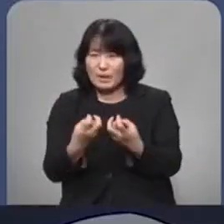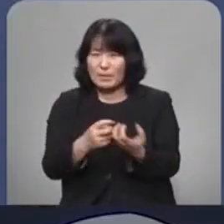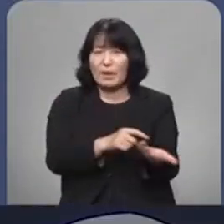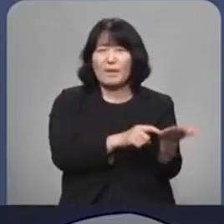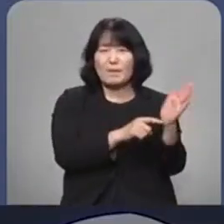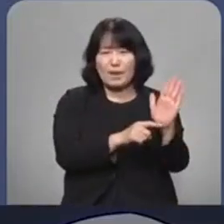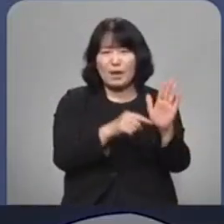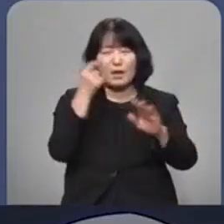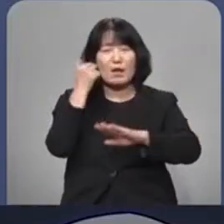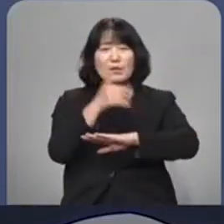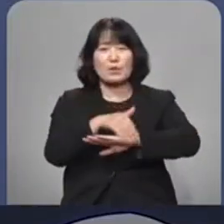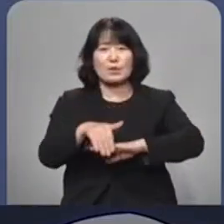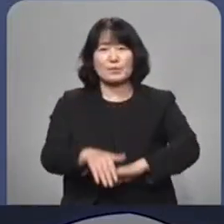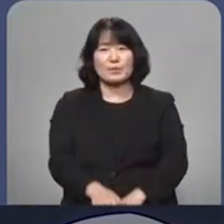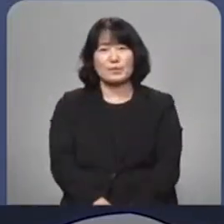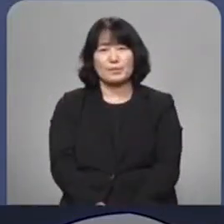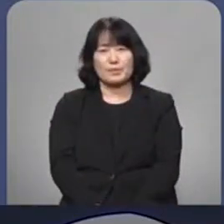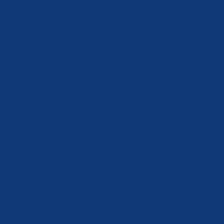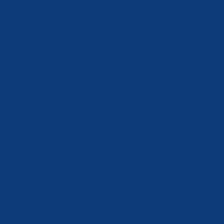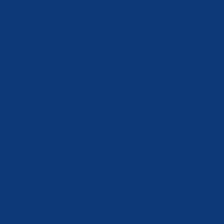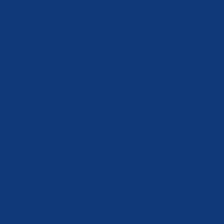KBS 뉴스 엄기숙